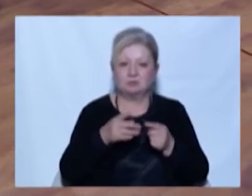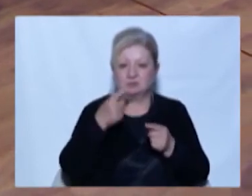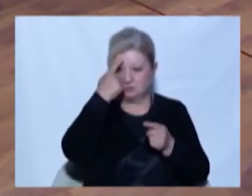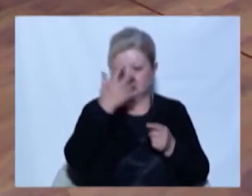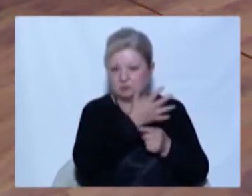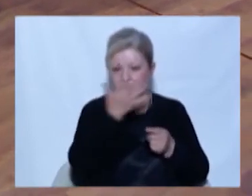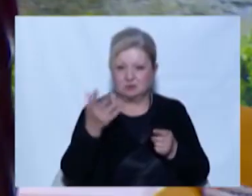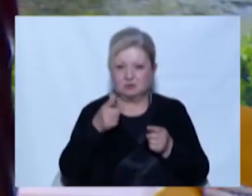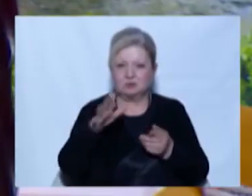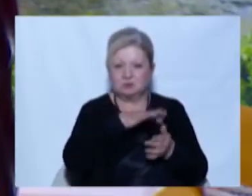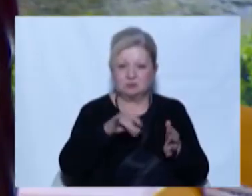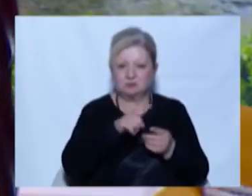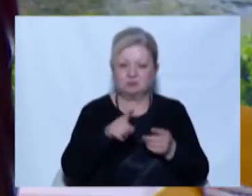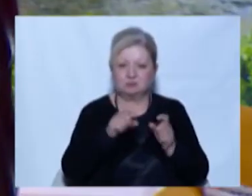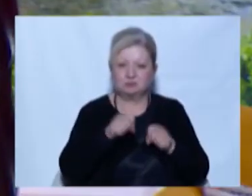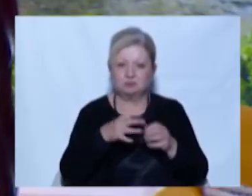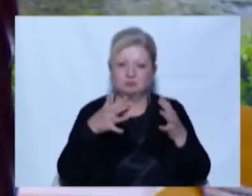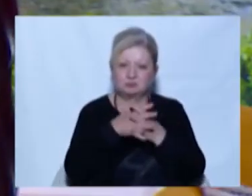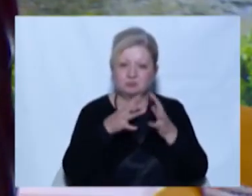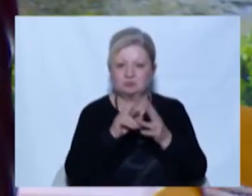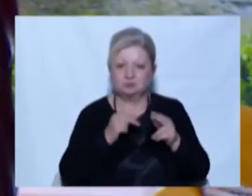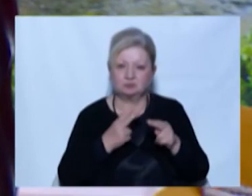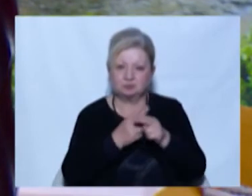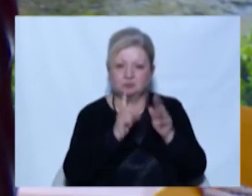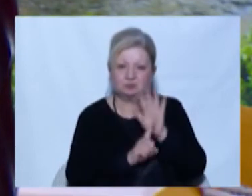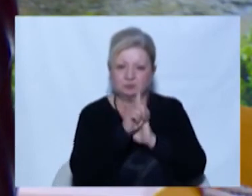ბიპოლარული სამყაროს შექმნა, ანუ ცივი ომის დასაწყისი,